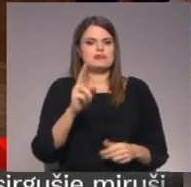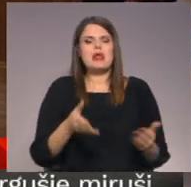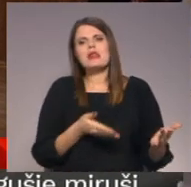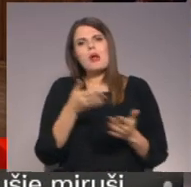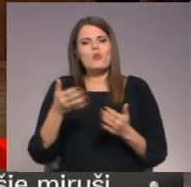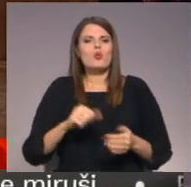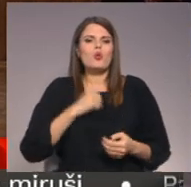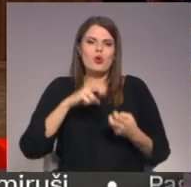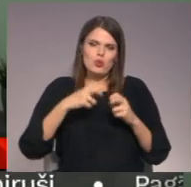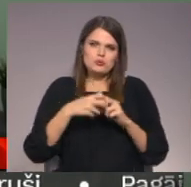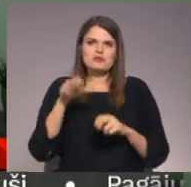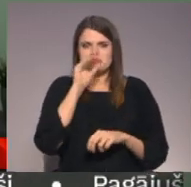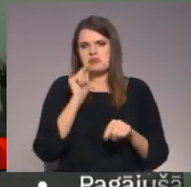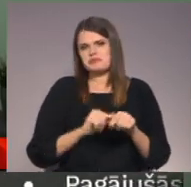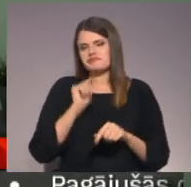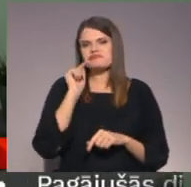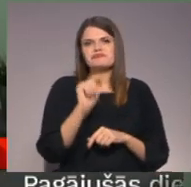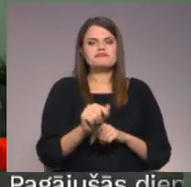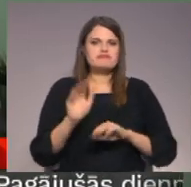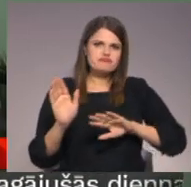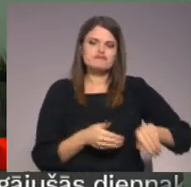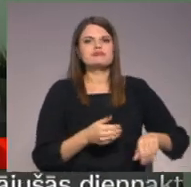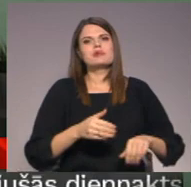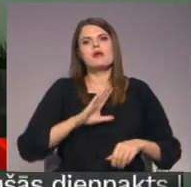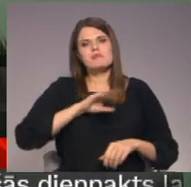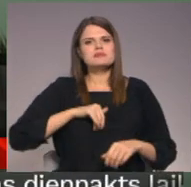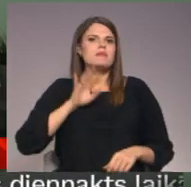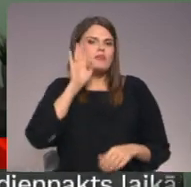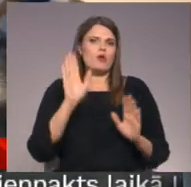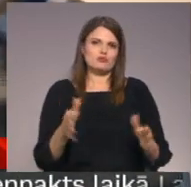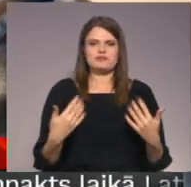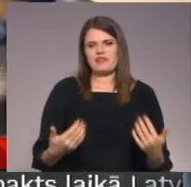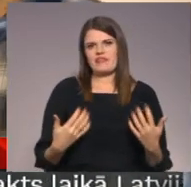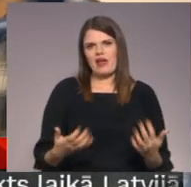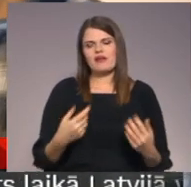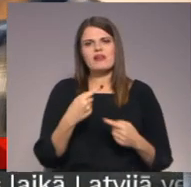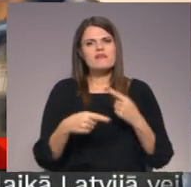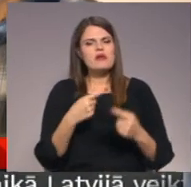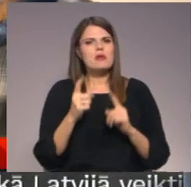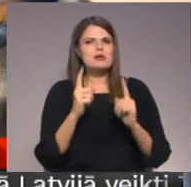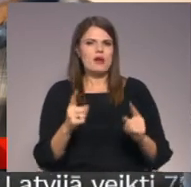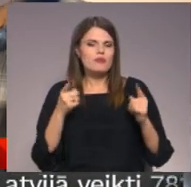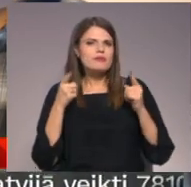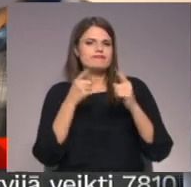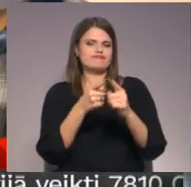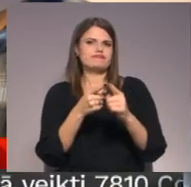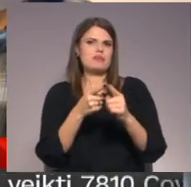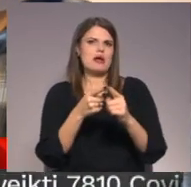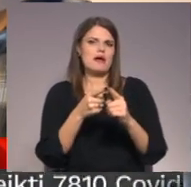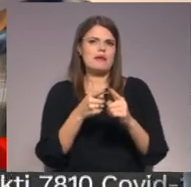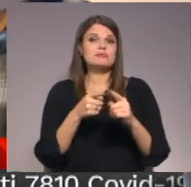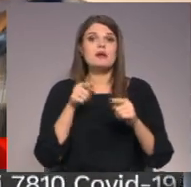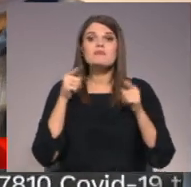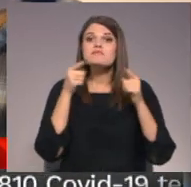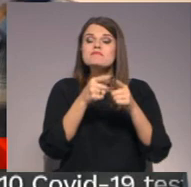jebkura grūtība ir pārvarama. Tā rada rūdījumu nākamajiem pārbaudījumiem. Ir vienmēr jābūt kaut kādam mērķim, un tas